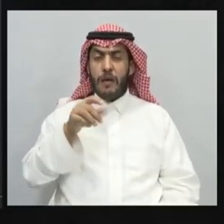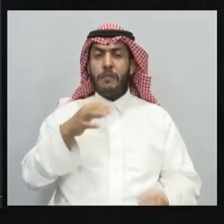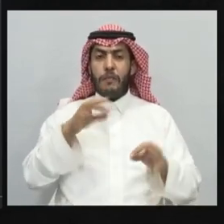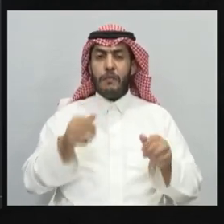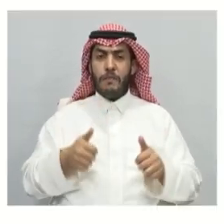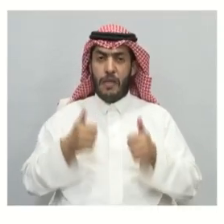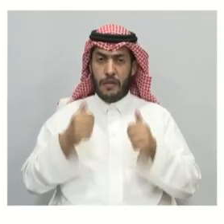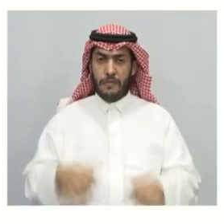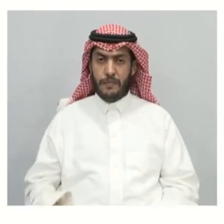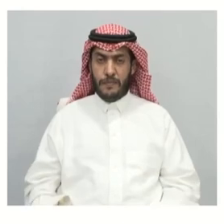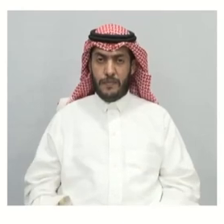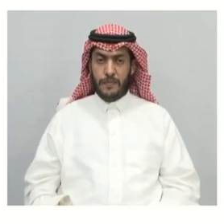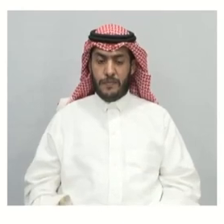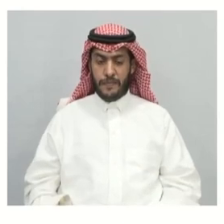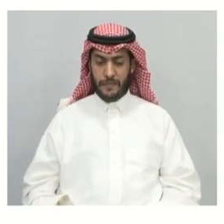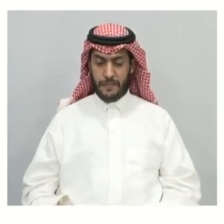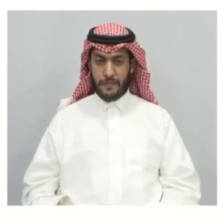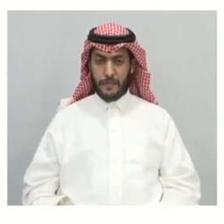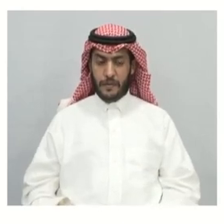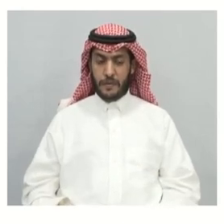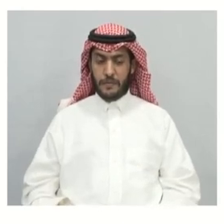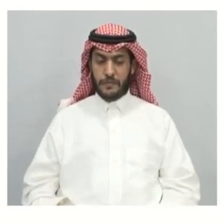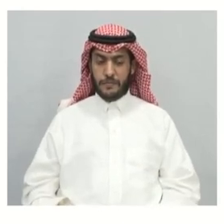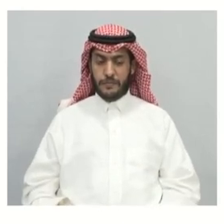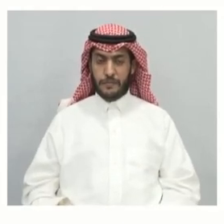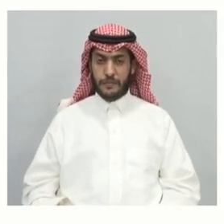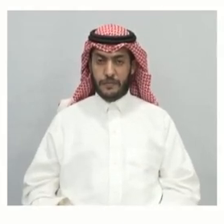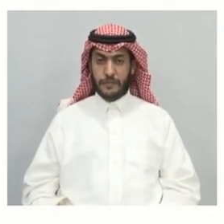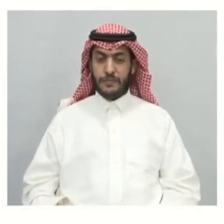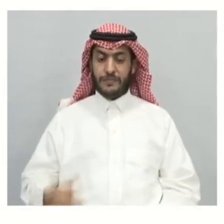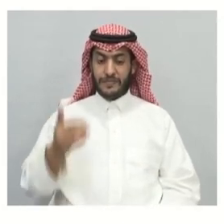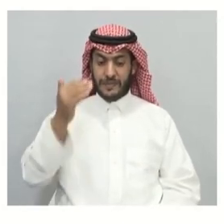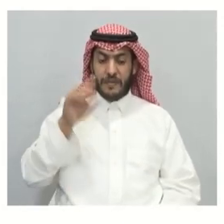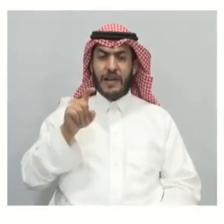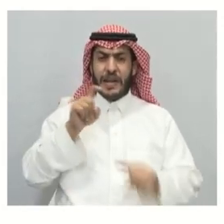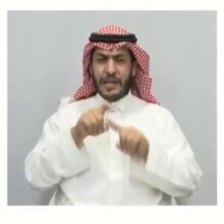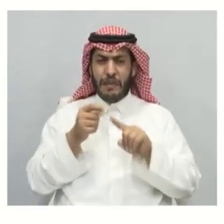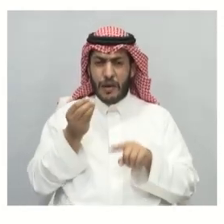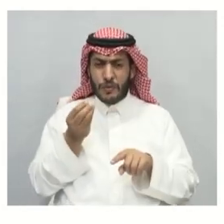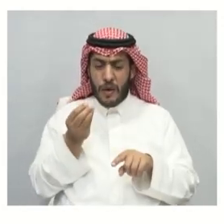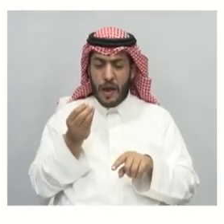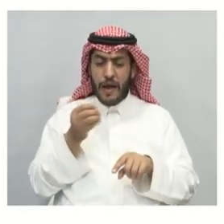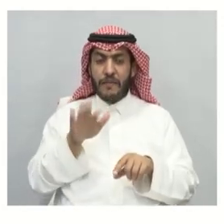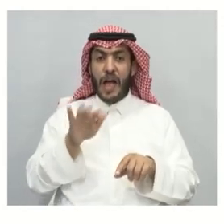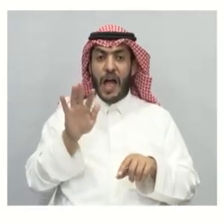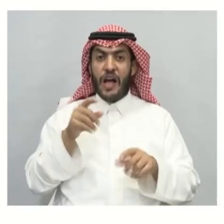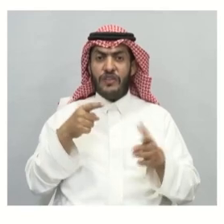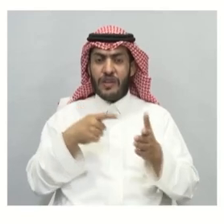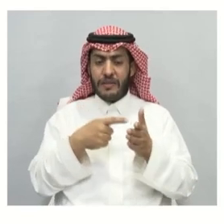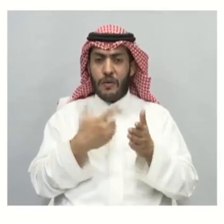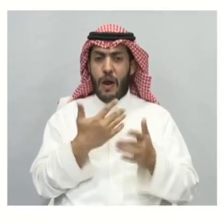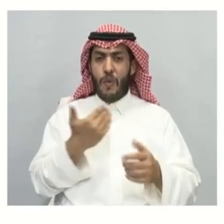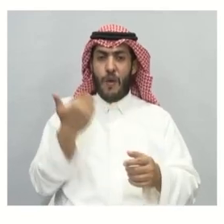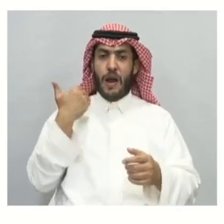بشكل كامل طيب ذكر بايش انه في نسبه قليله من الاشعه ارتدت الى